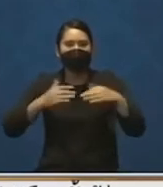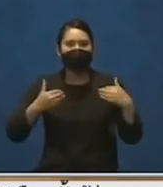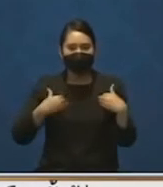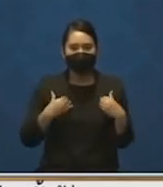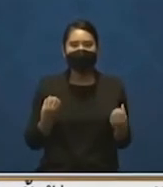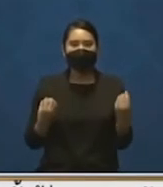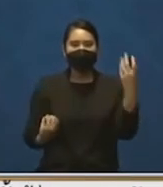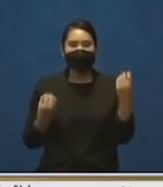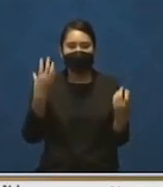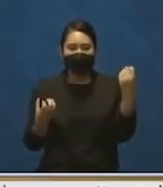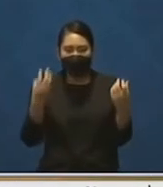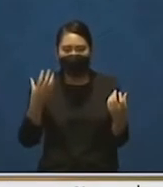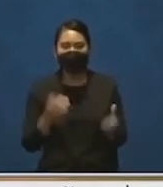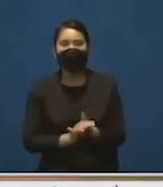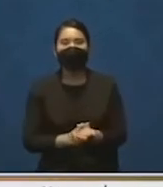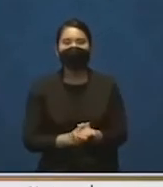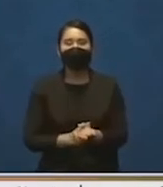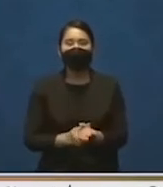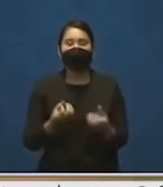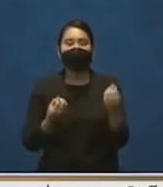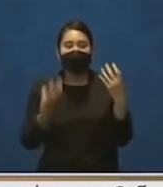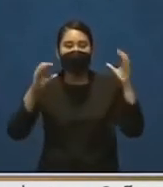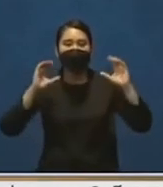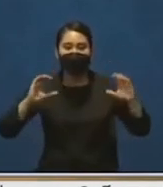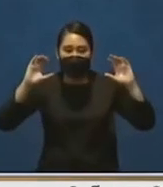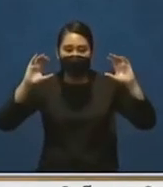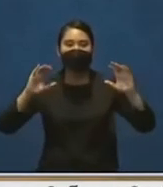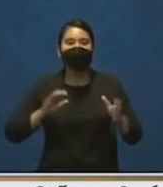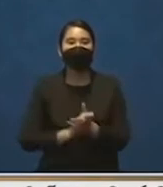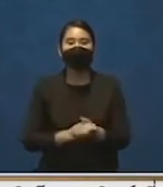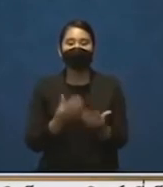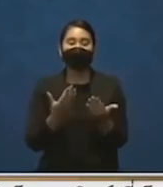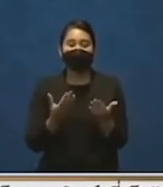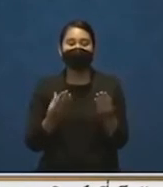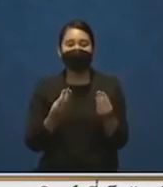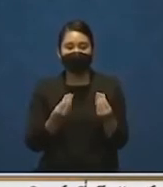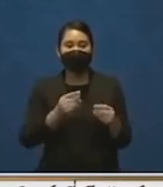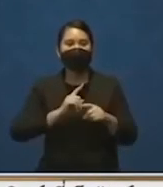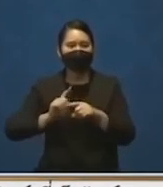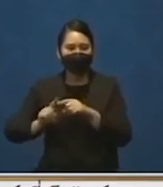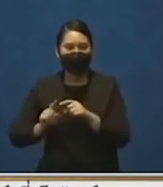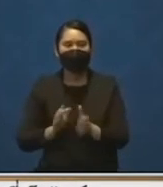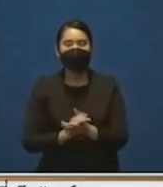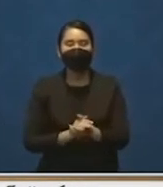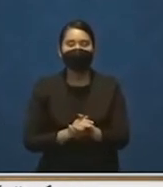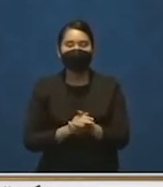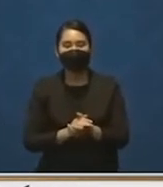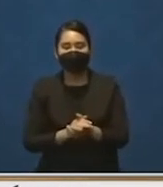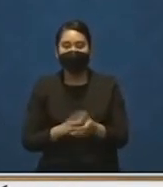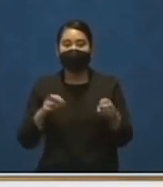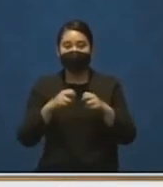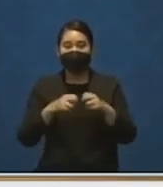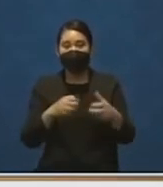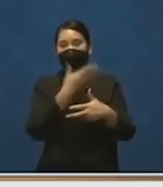ม้เขตห้ามล่าทุ่งสงวนเลี้ยงสัตว์หรือที่ดินสาธารณะโดยเฉพาะในเขตพื้นที่และปัญหาเหล่านี้ครับท่